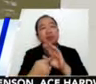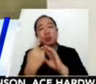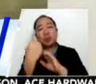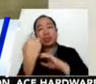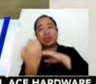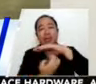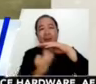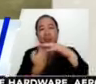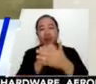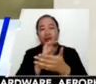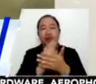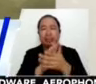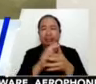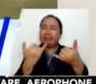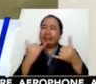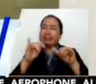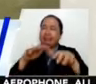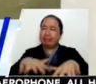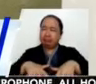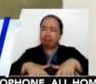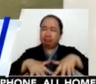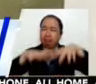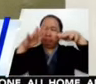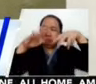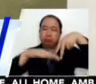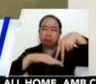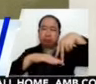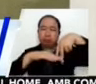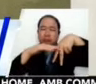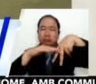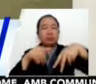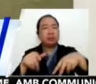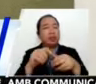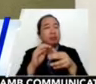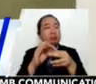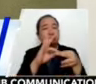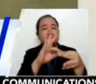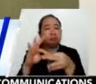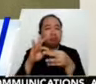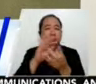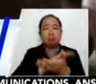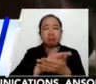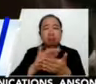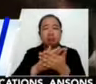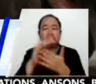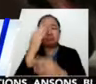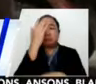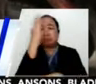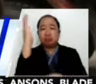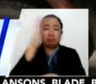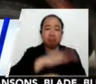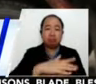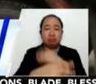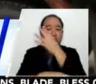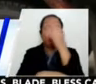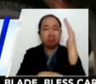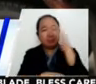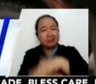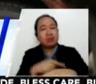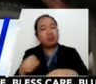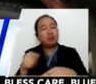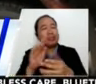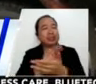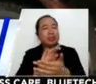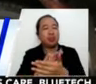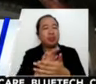tubig. Tulong-tulong naman sa paglilinis at pag-alis ng mga natumbang puno sa paralan ang mga lalaking ito. Tuloy-tuloy rin ang pamamahagi ng tulong